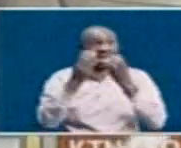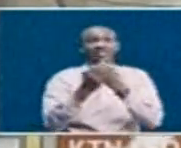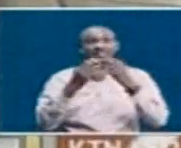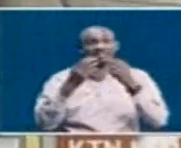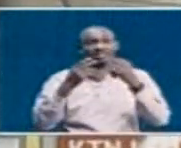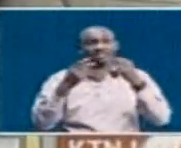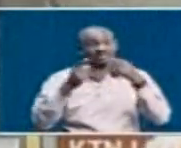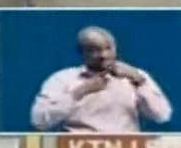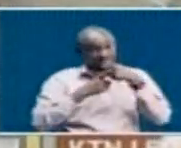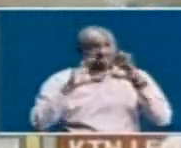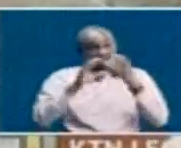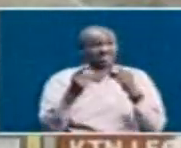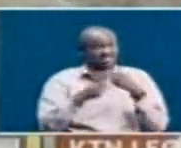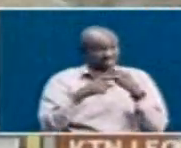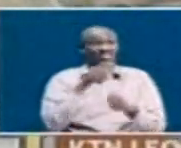6.